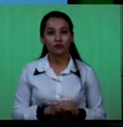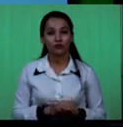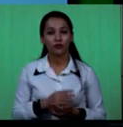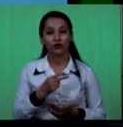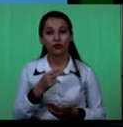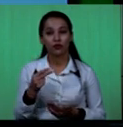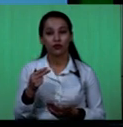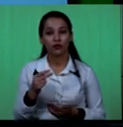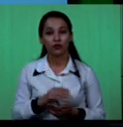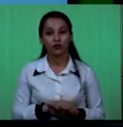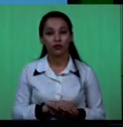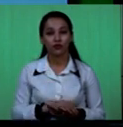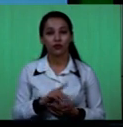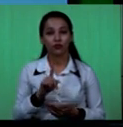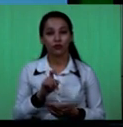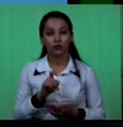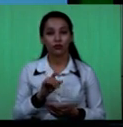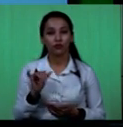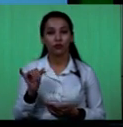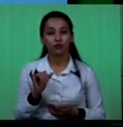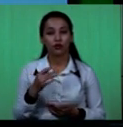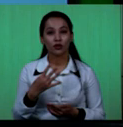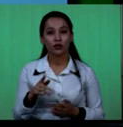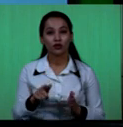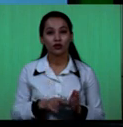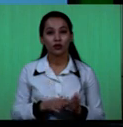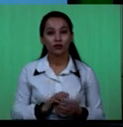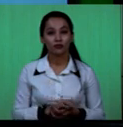So'ng ko'paytmani 47 ga ko'paytiramiz.